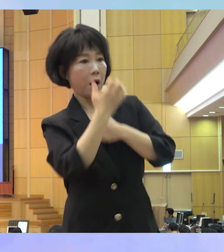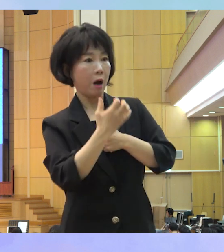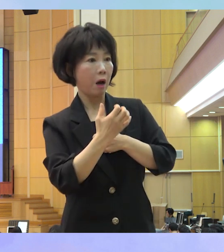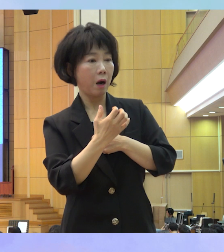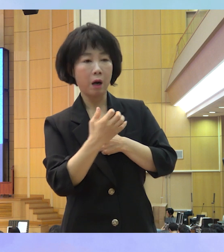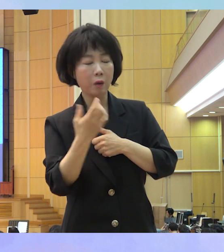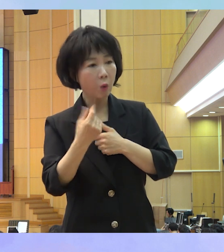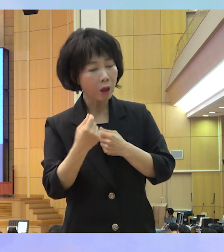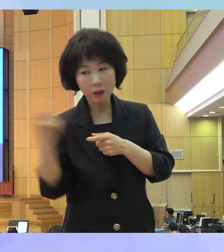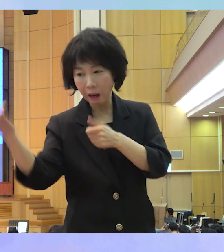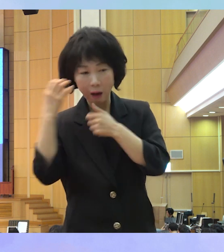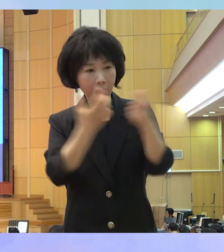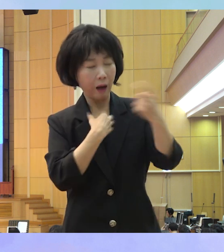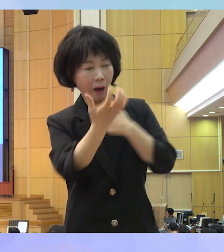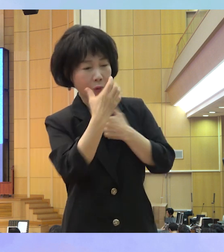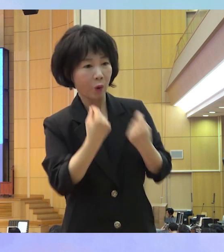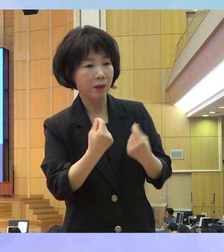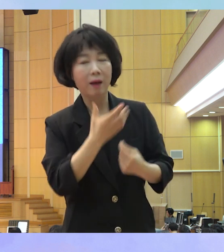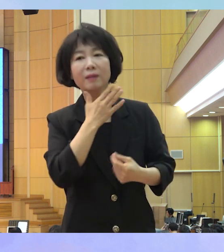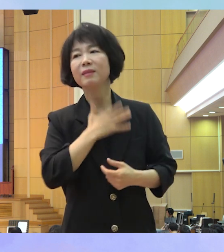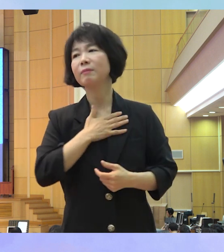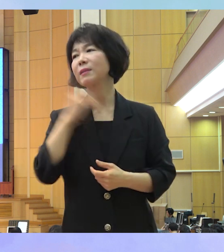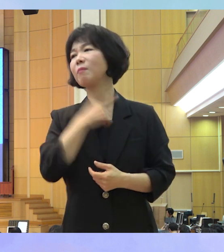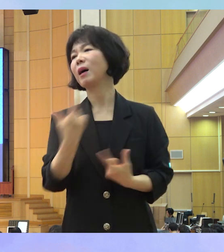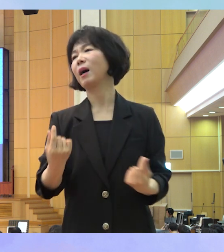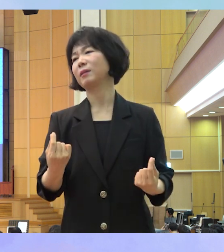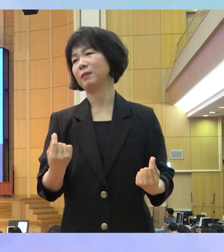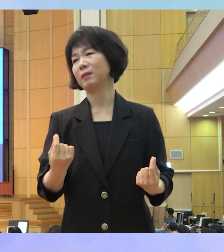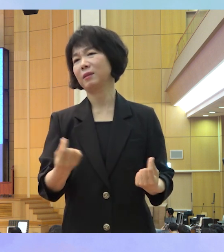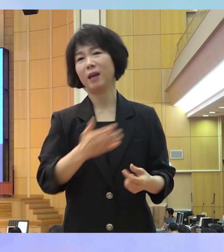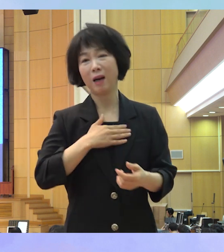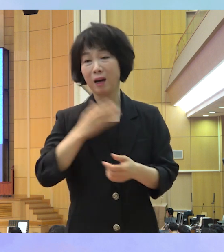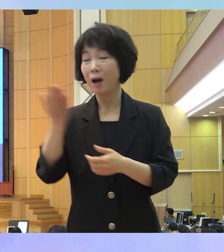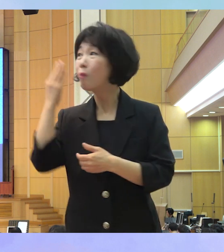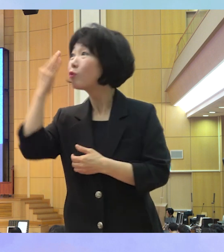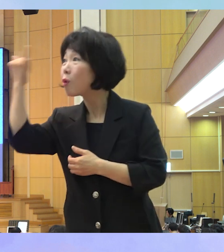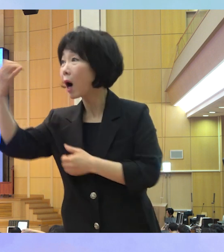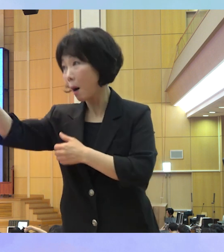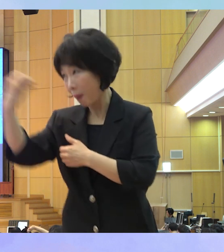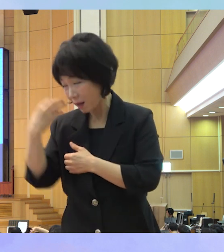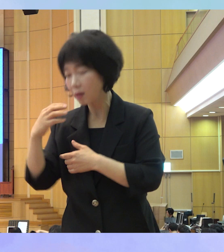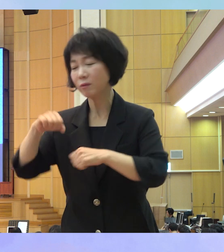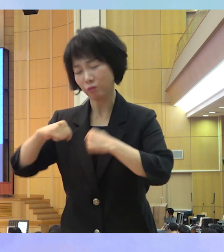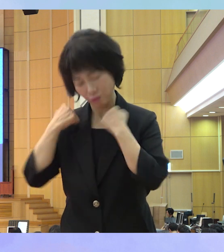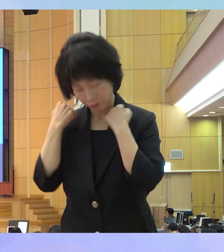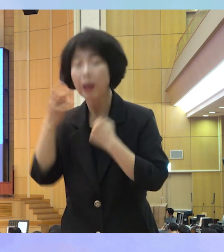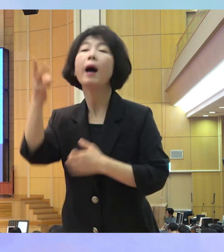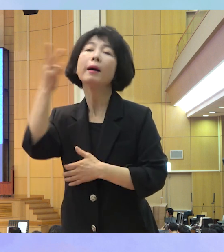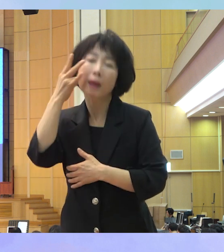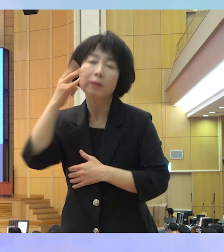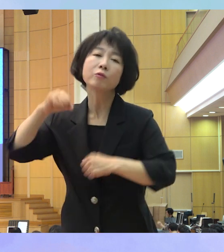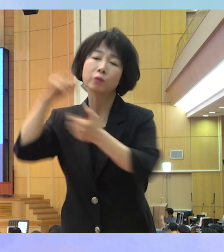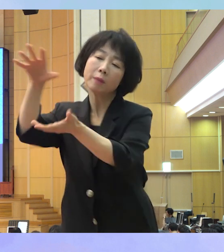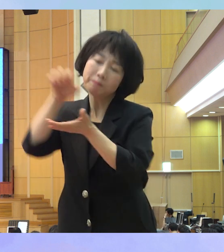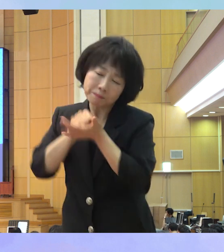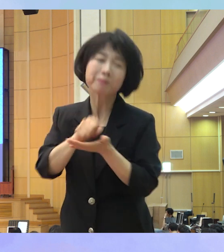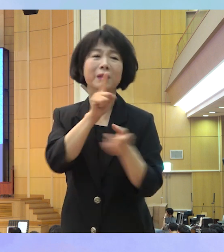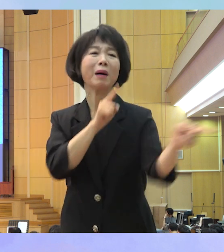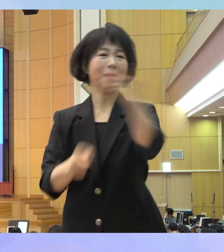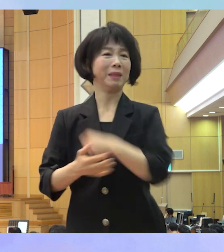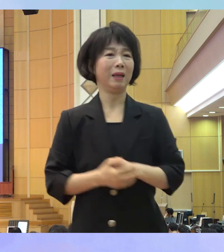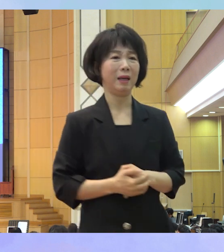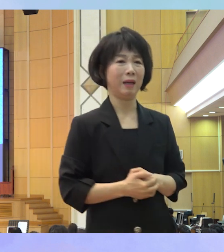거죠. 부모님이 뭐 무슨 말씀을 하시면, 제가 예전에, 저는 할아버지가